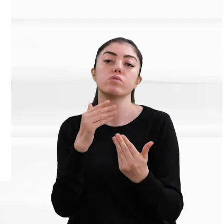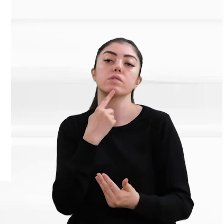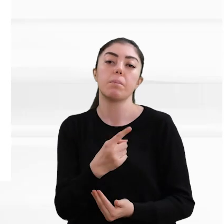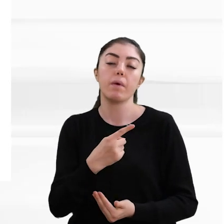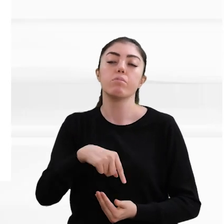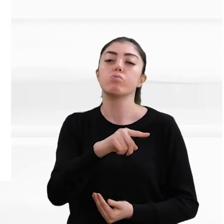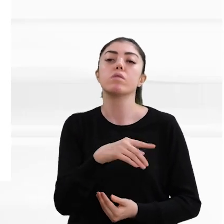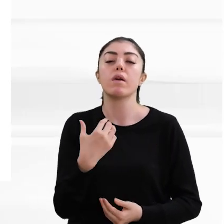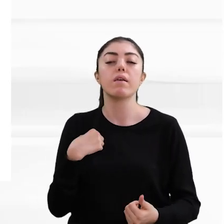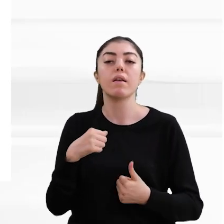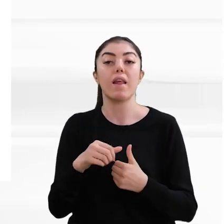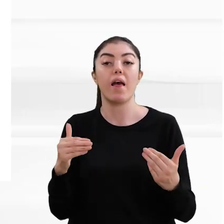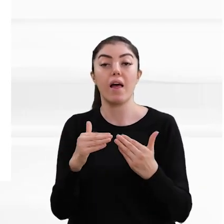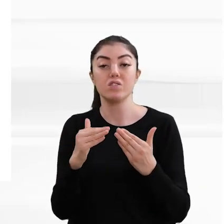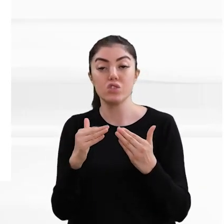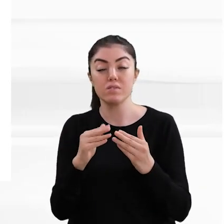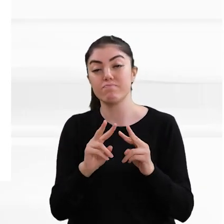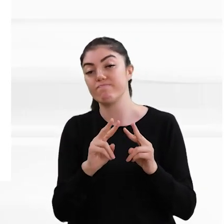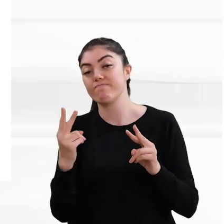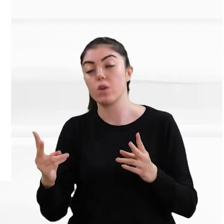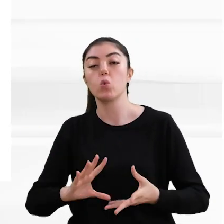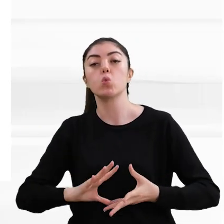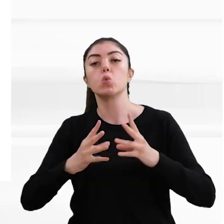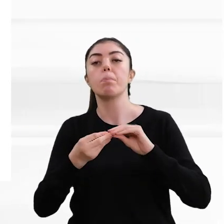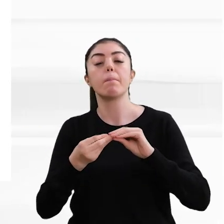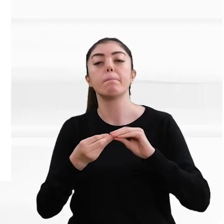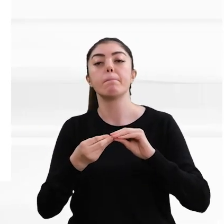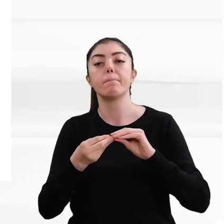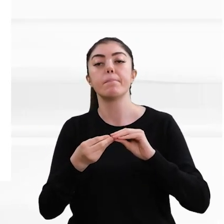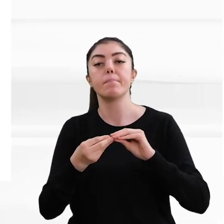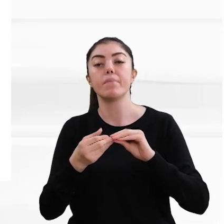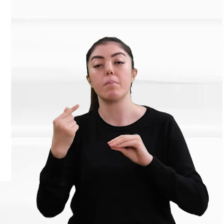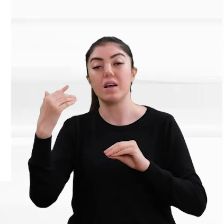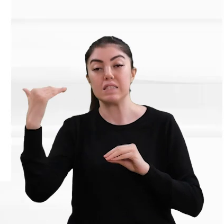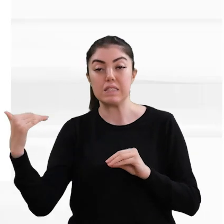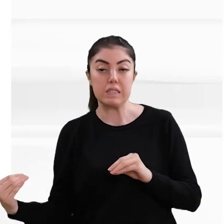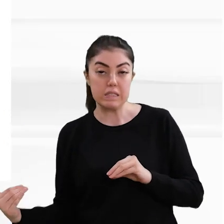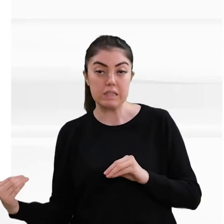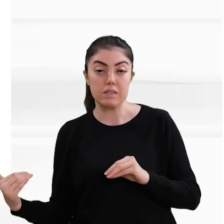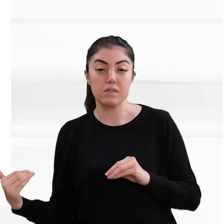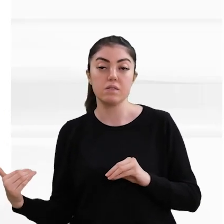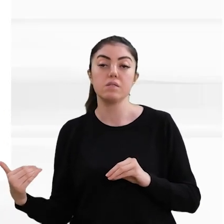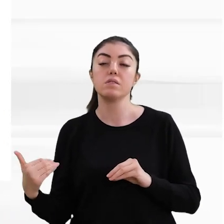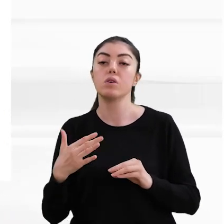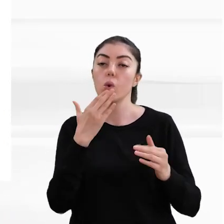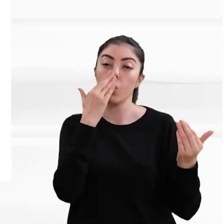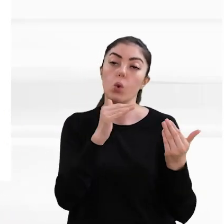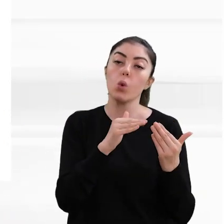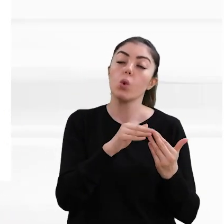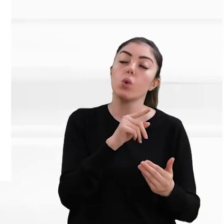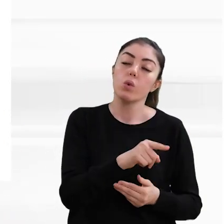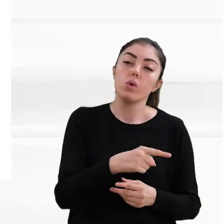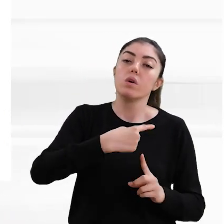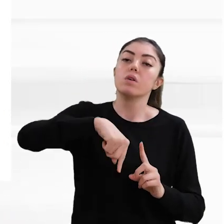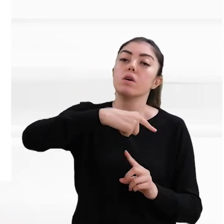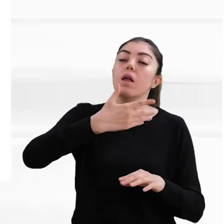Bakın burada yine eşitliğin sağ tarafındaki toplam tork azaldığı için Efe'nin uygulayacağı